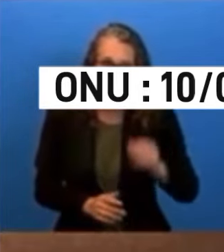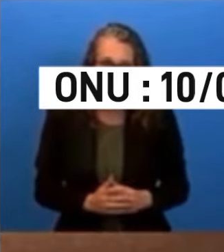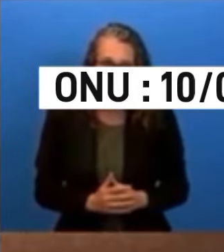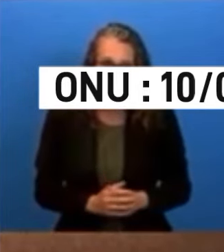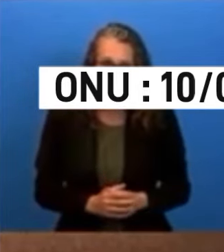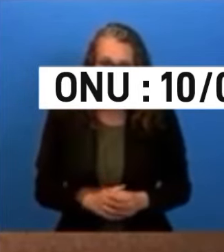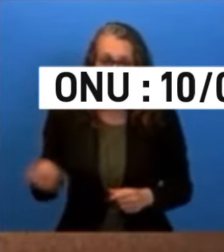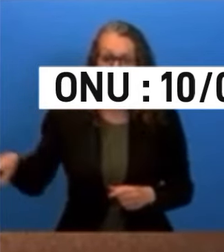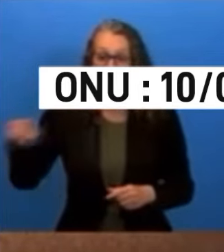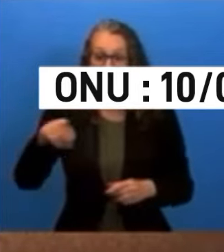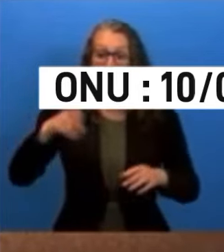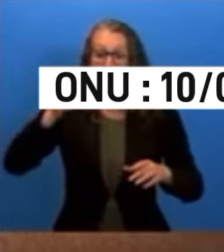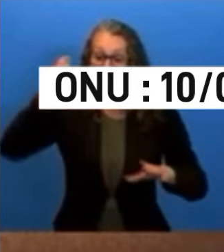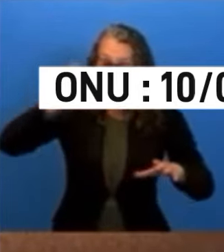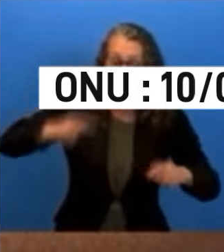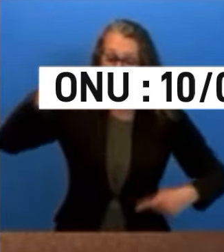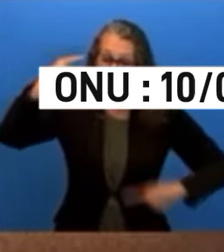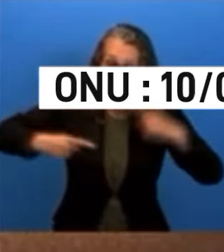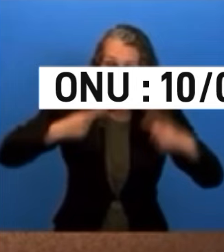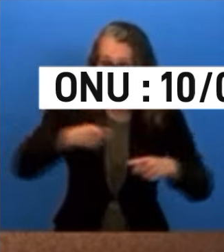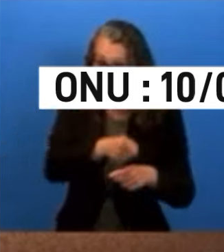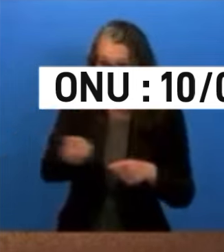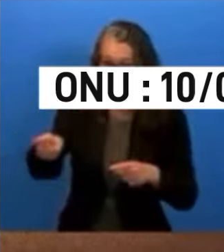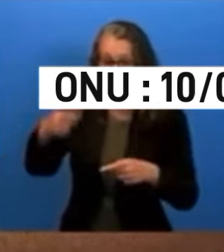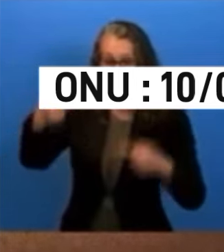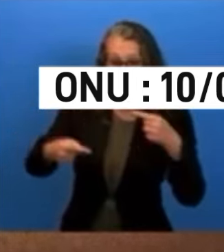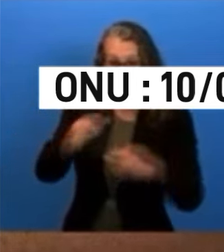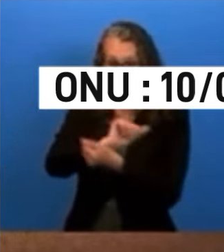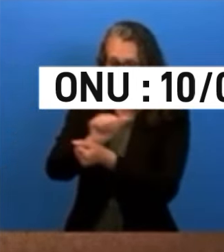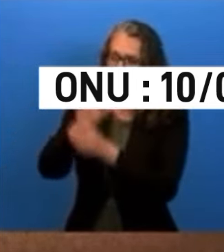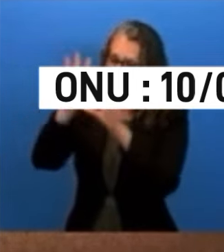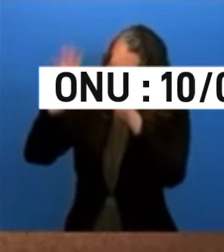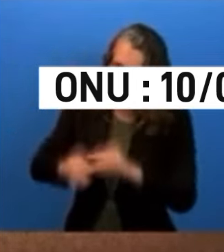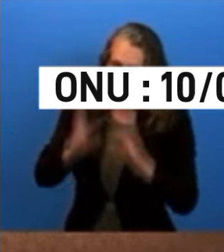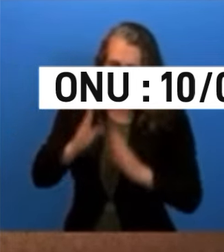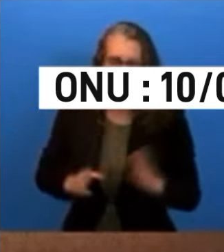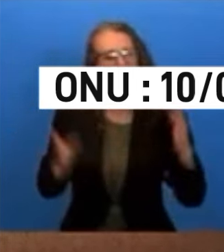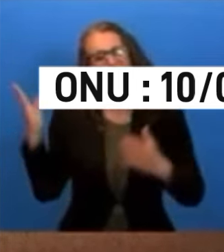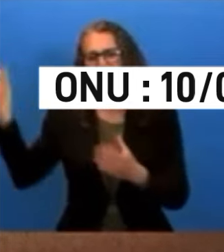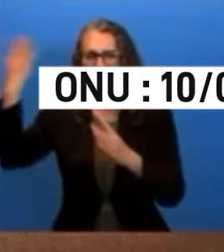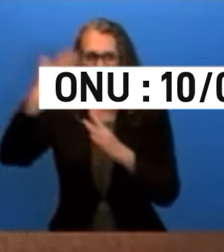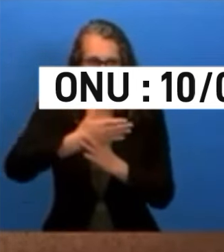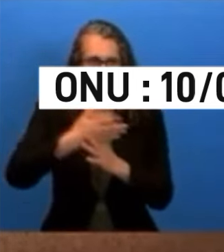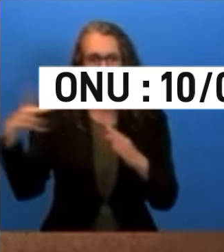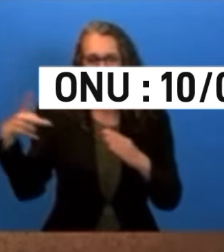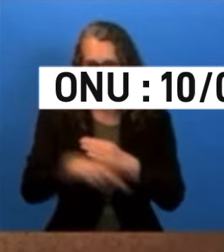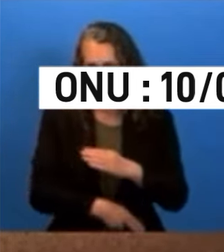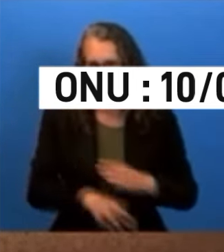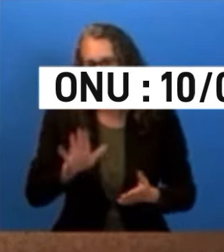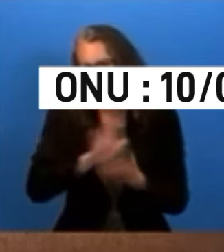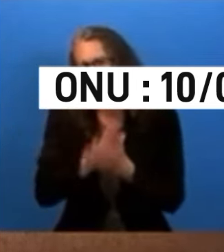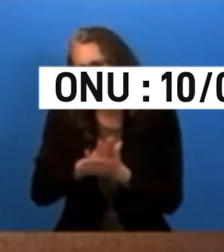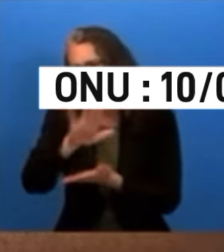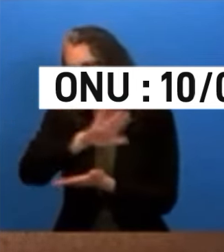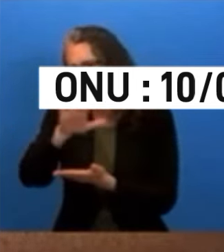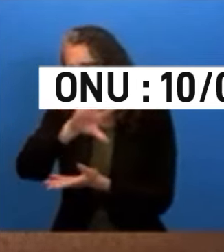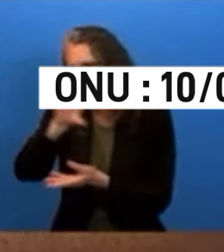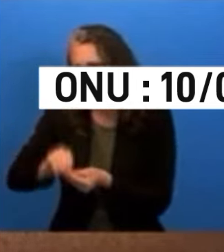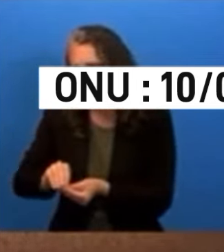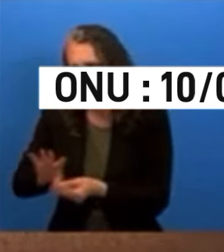وأن تمتنع عن المحاكمات لأسباب سياسية. يجب وضع حد لكل هذه الممارسات،